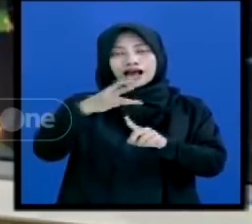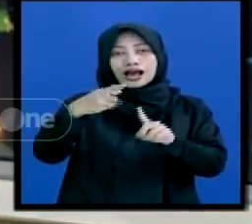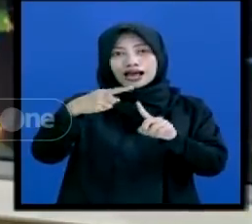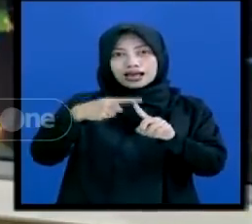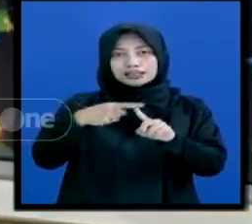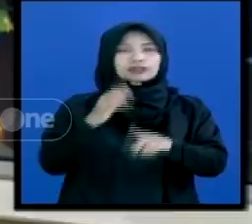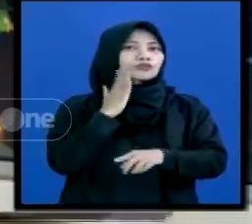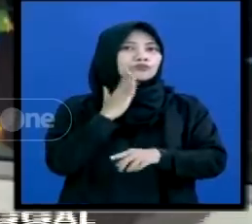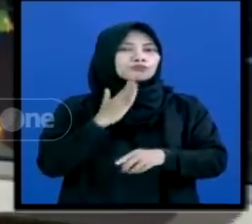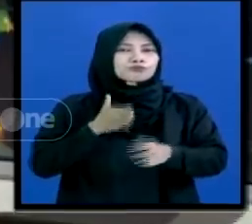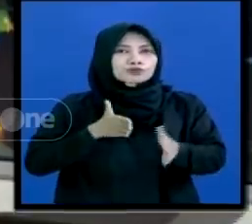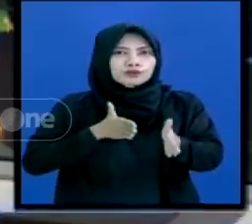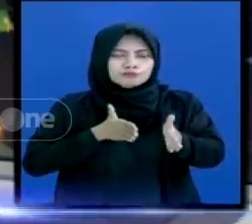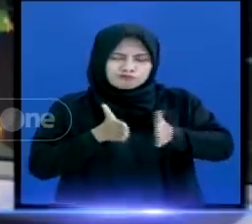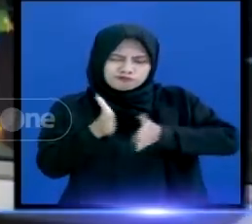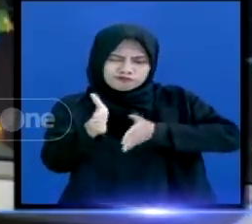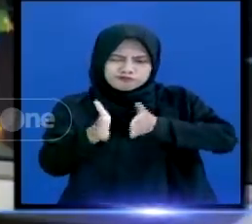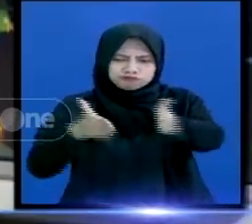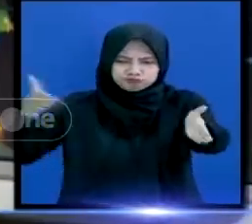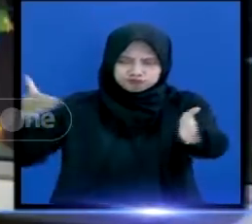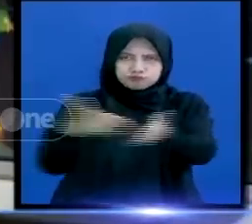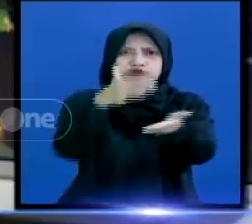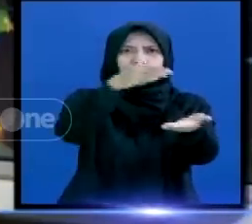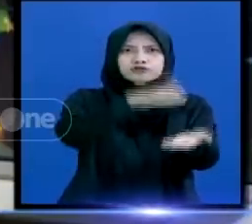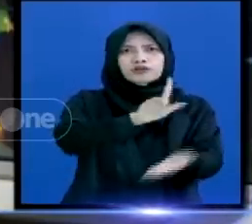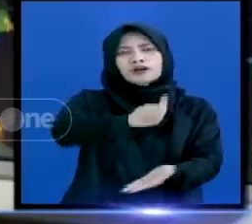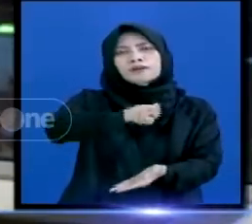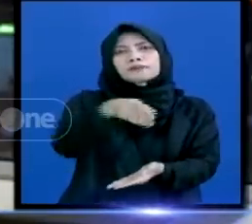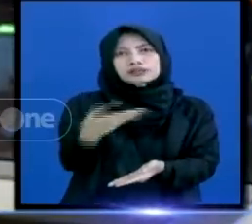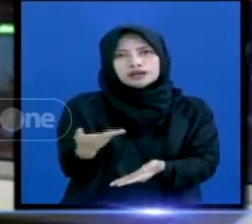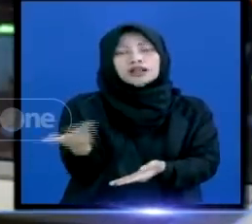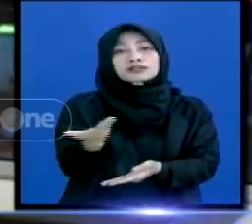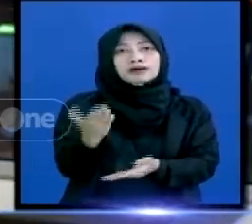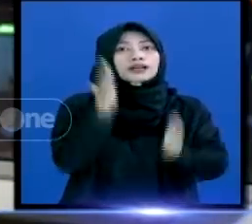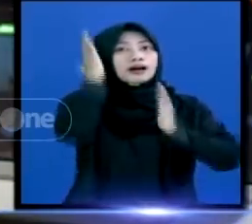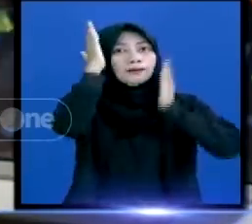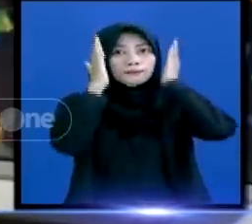terakhir usai kecelakaan saat menjalani balapan Asia Talent Cup di Sepang, Malaysia.